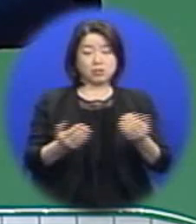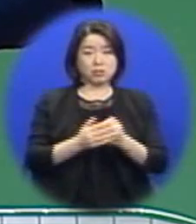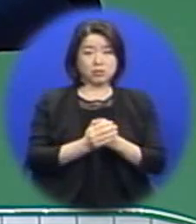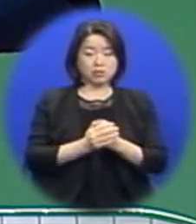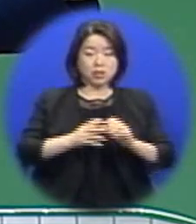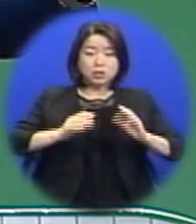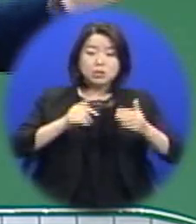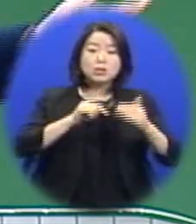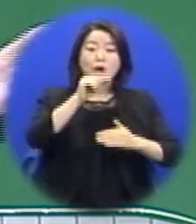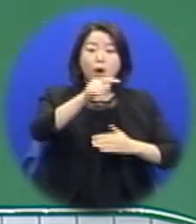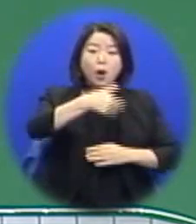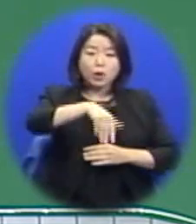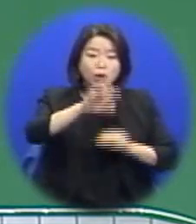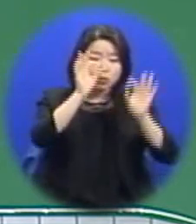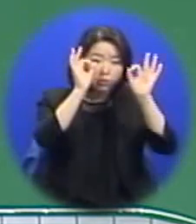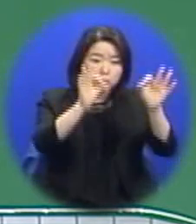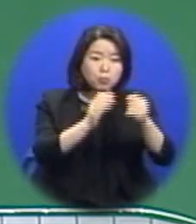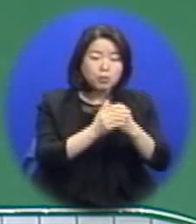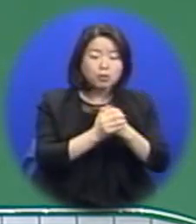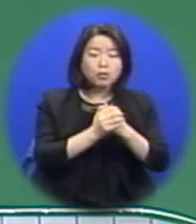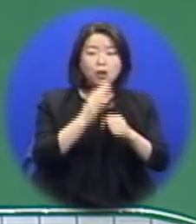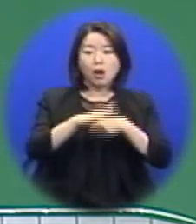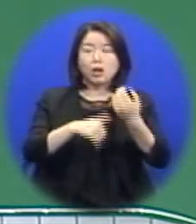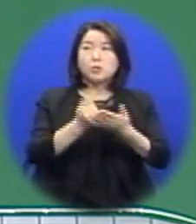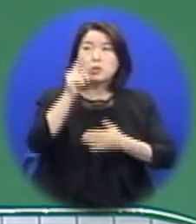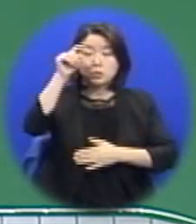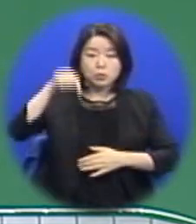천지를 창조하셨다고 믿는 사람은 소수예요.